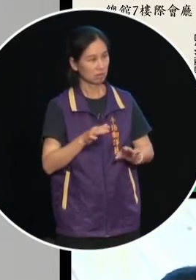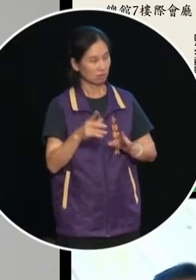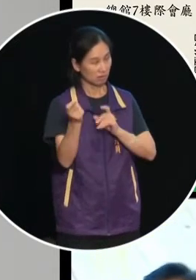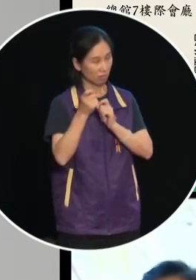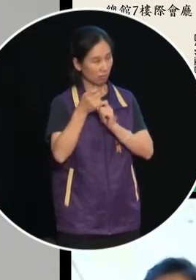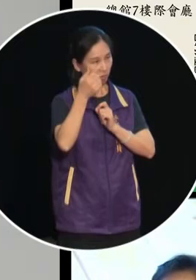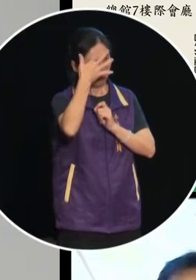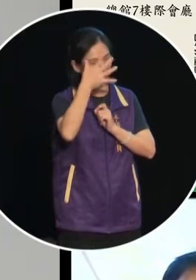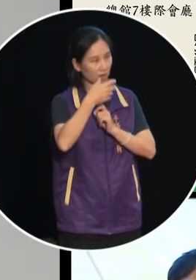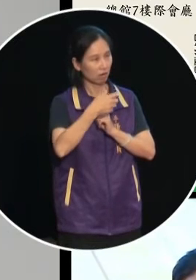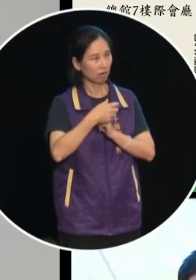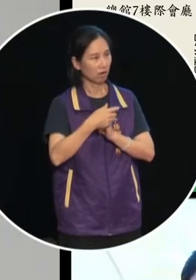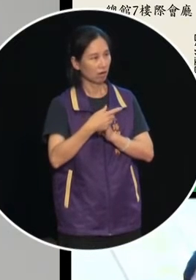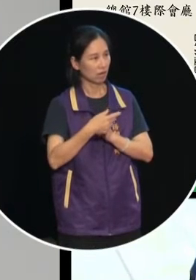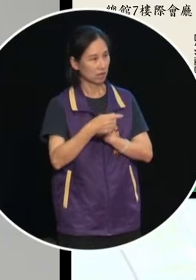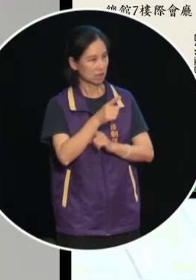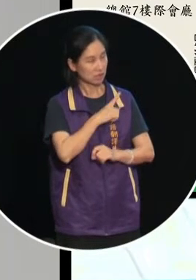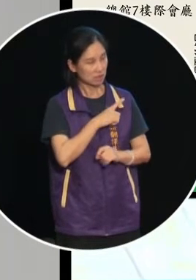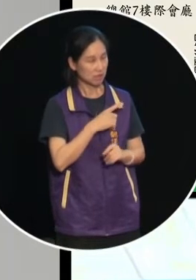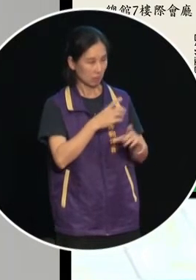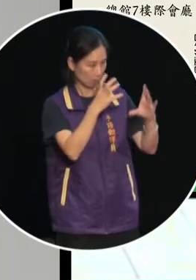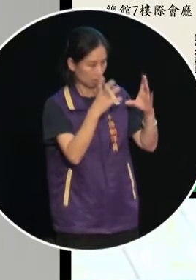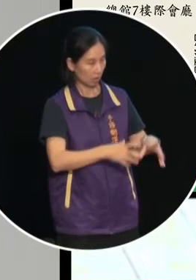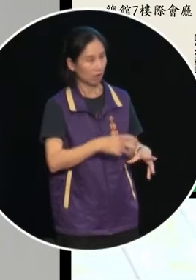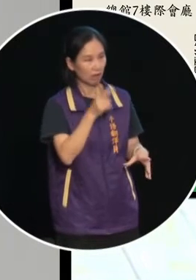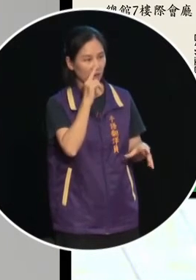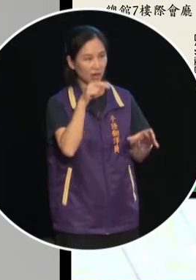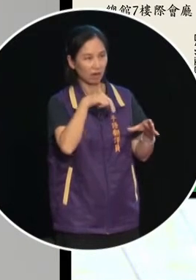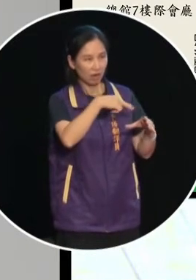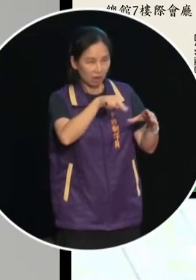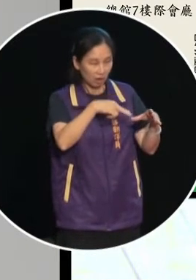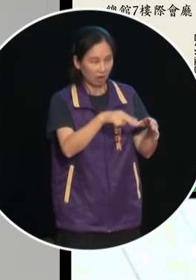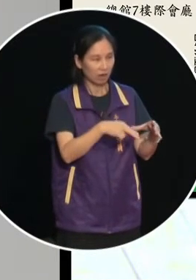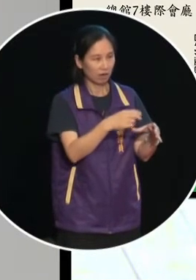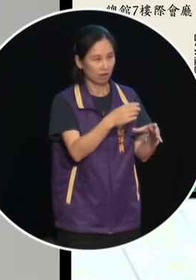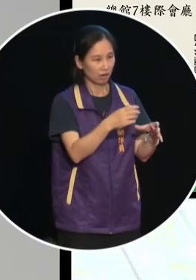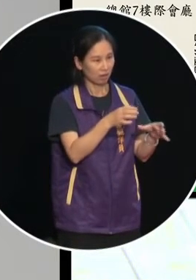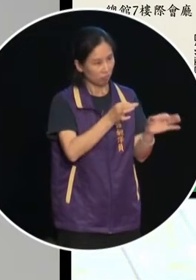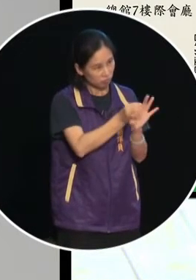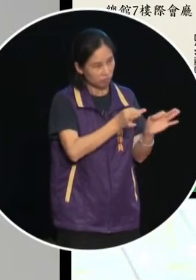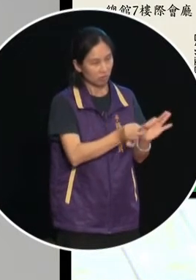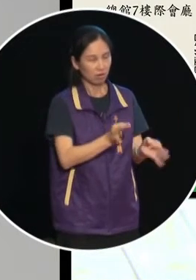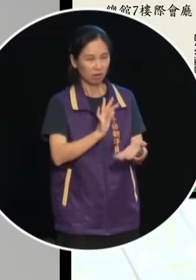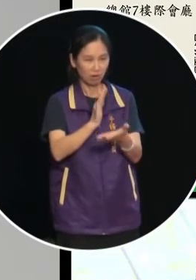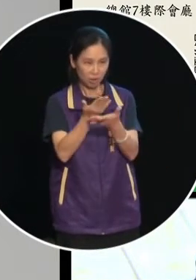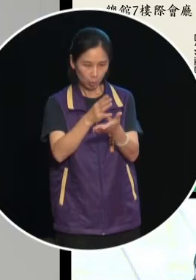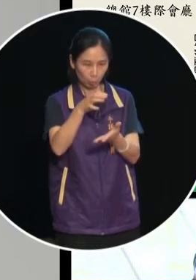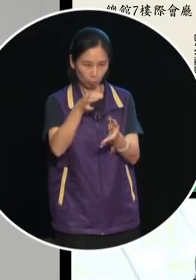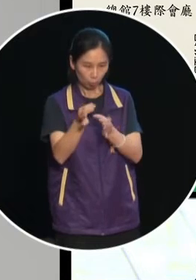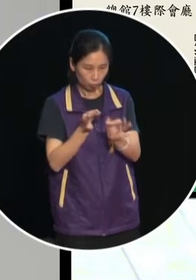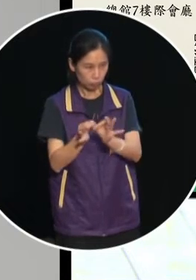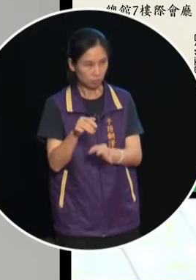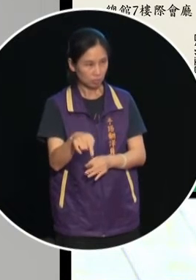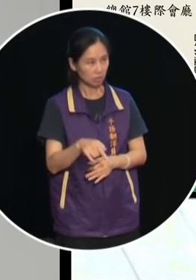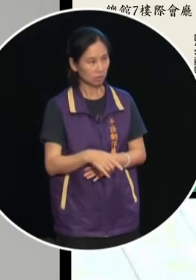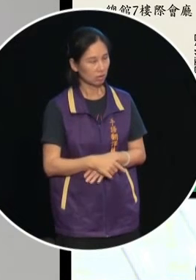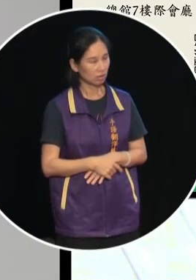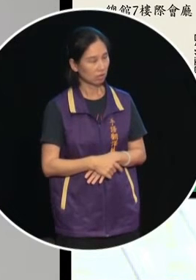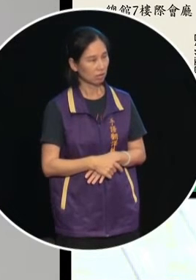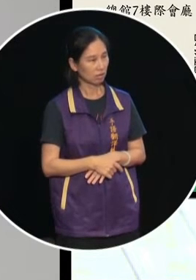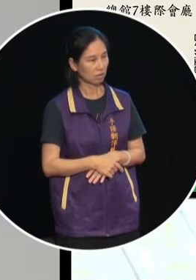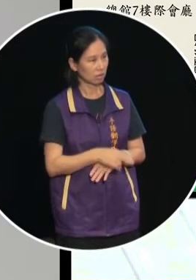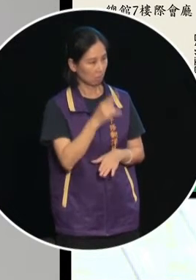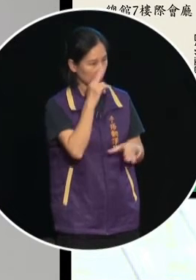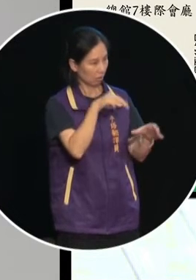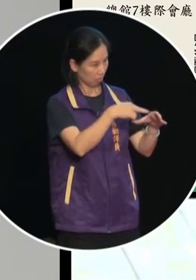要创业，就马上开始开咖啡店或者是那个书店哦。其实台湾的咖啡店真的越